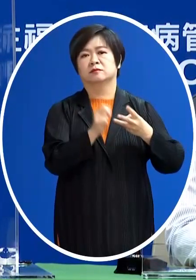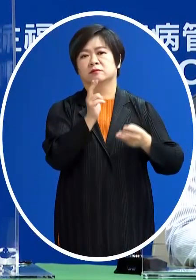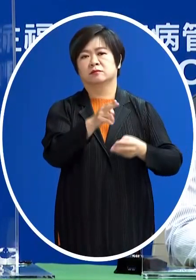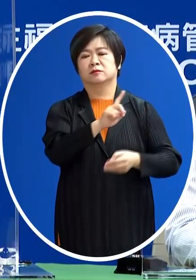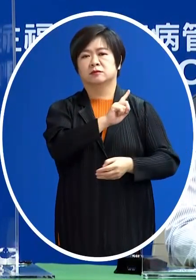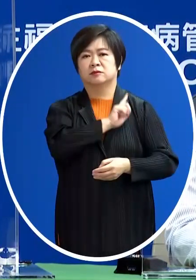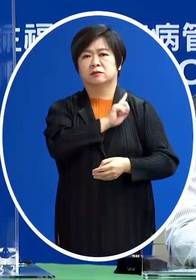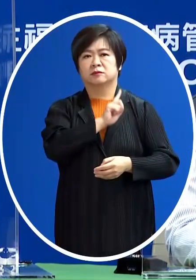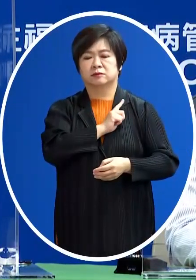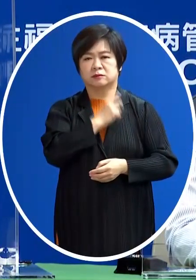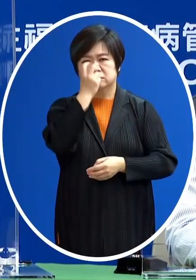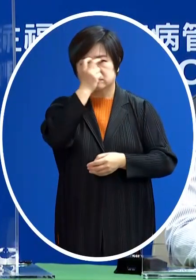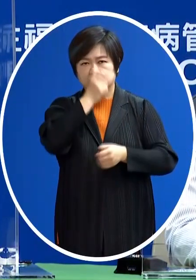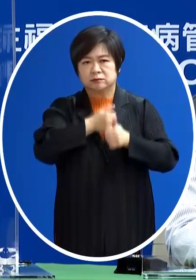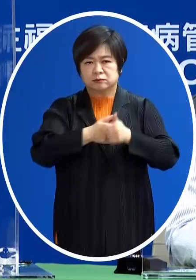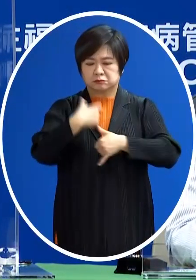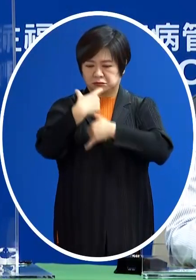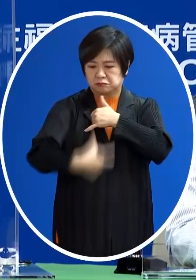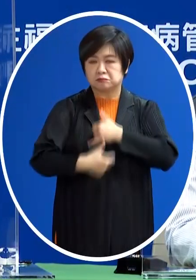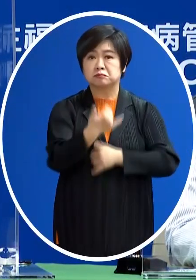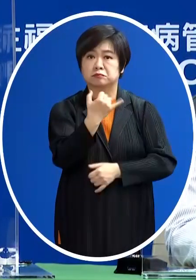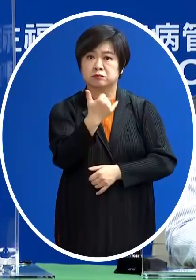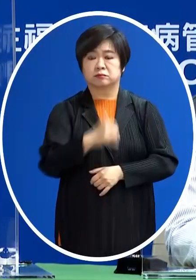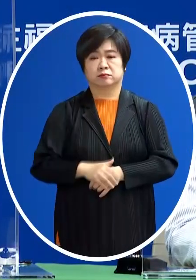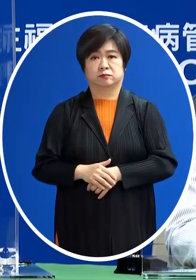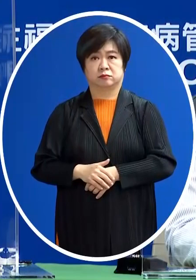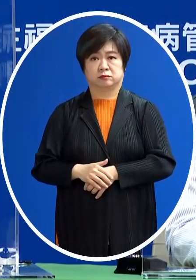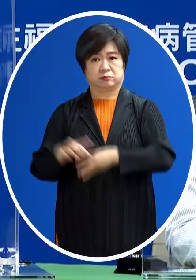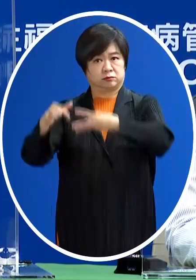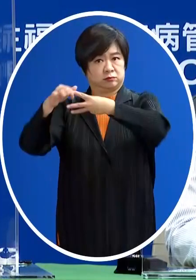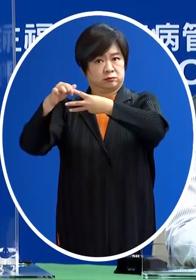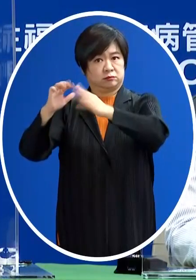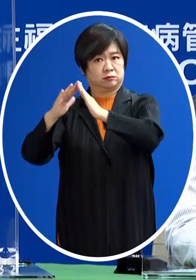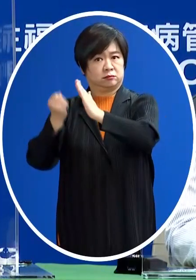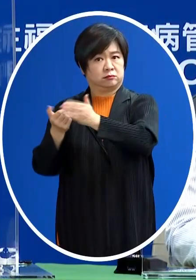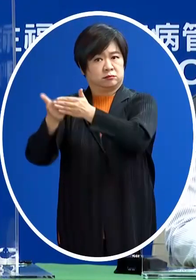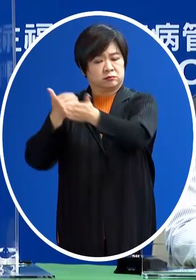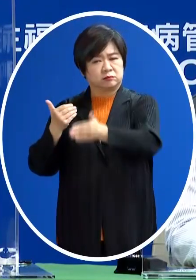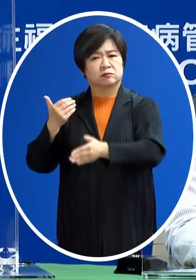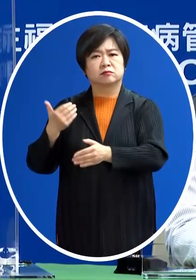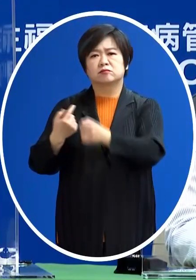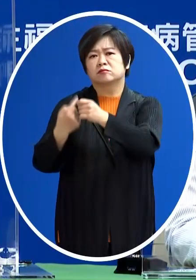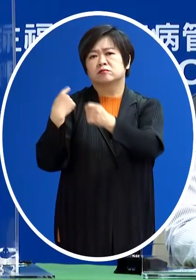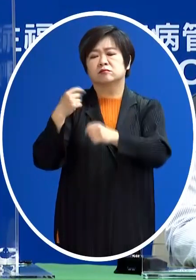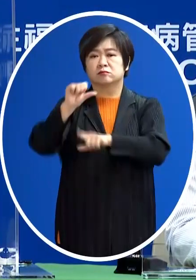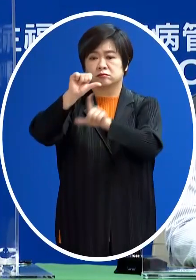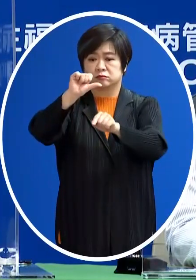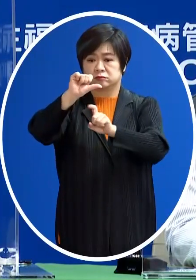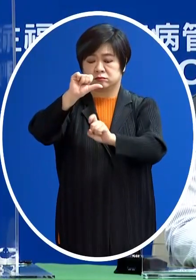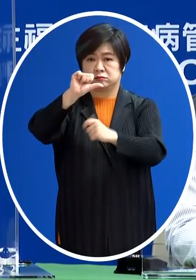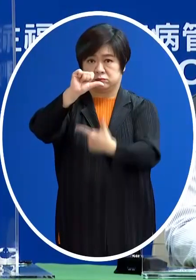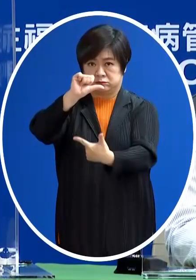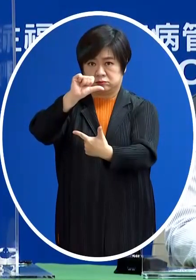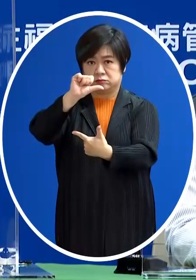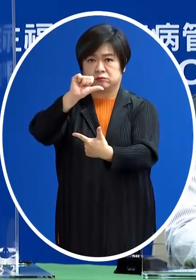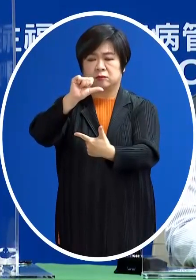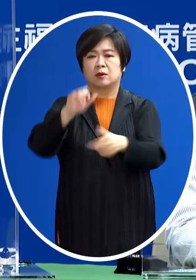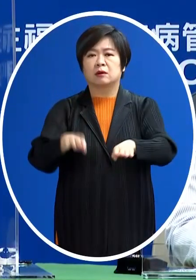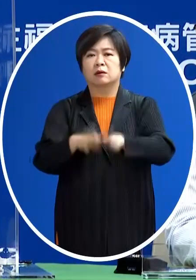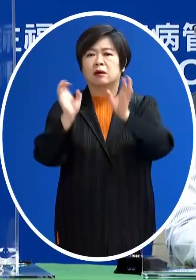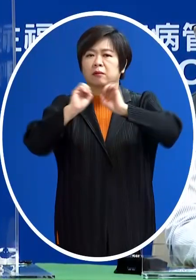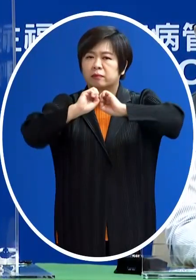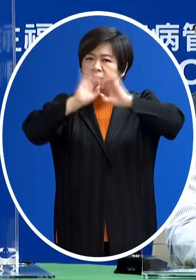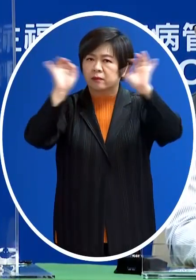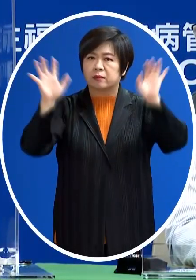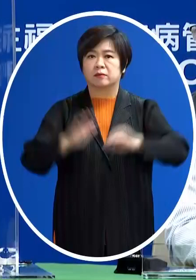主健康监测。那在居家隔离的时候，我们从去年110年的5月16号。哦，那时候